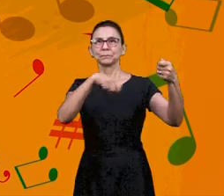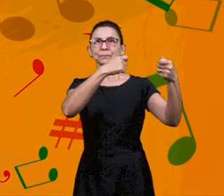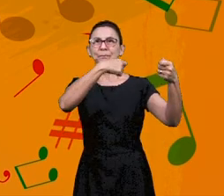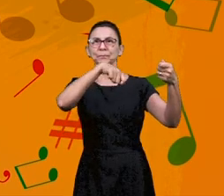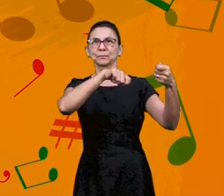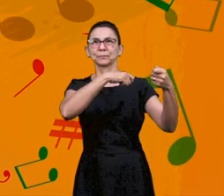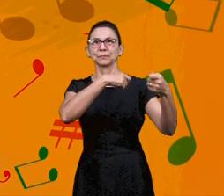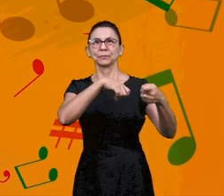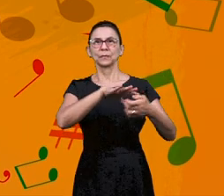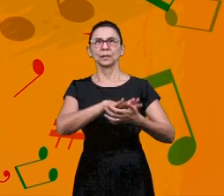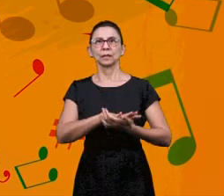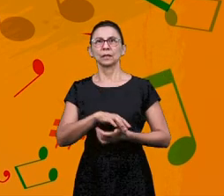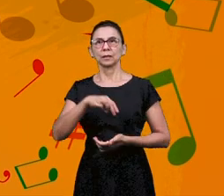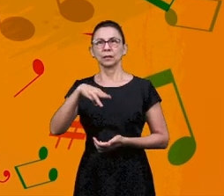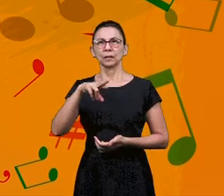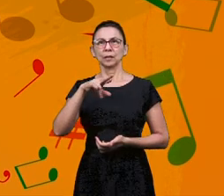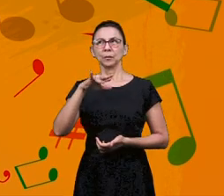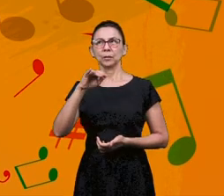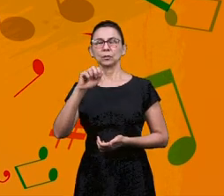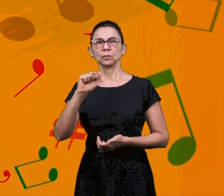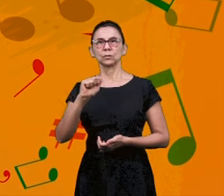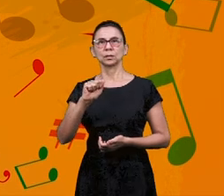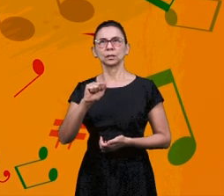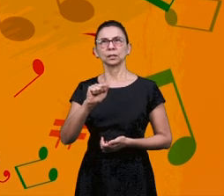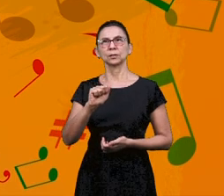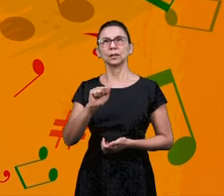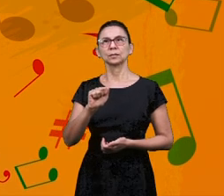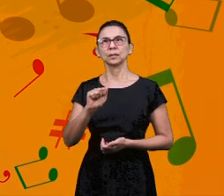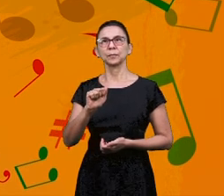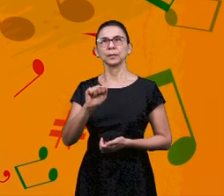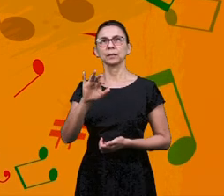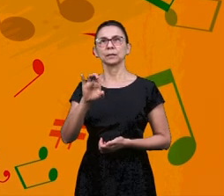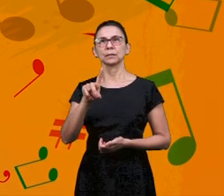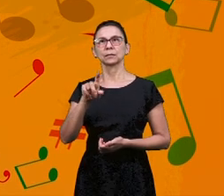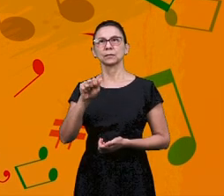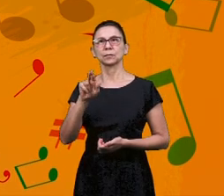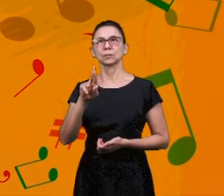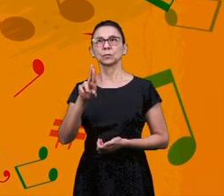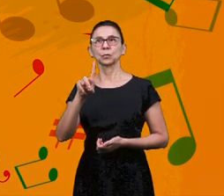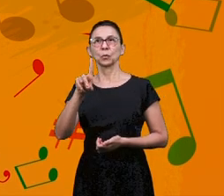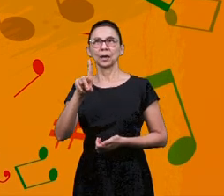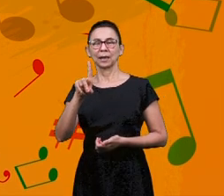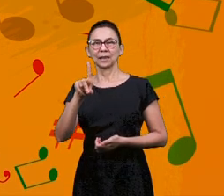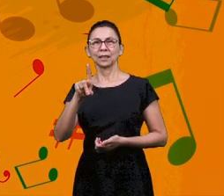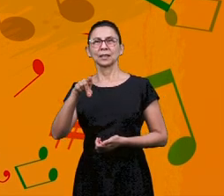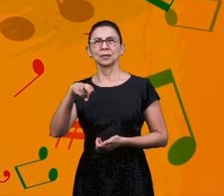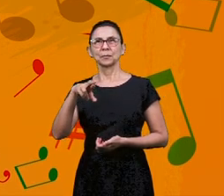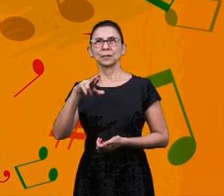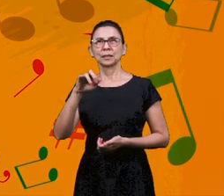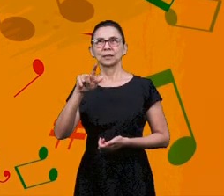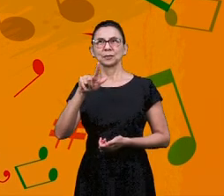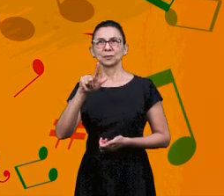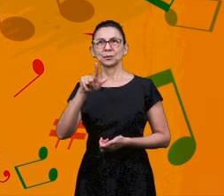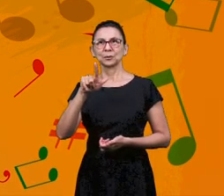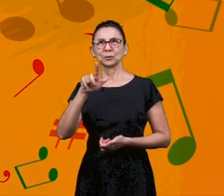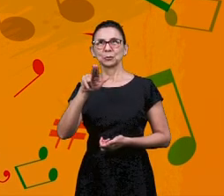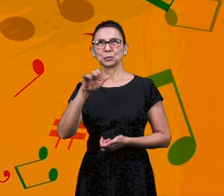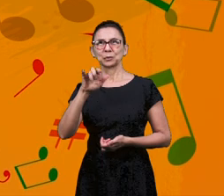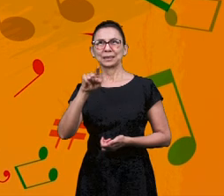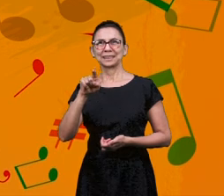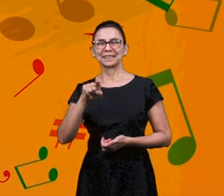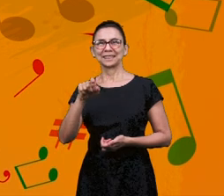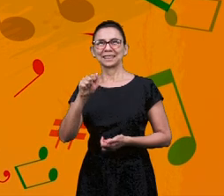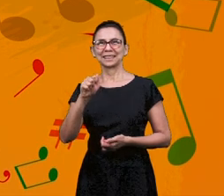Maria Eduarda, Maria Luisa et Marina. Elles viennent de Brasilia, au